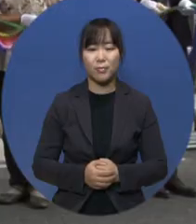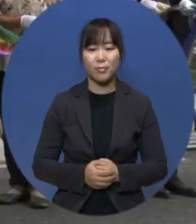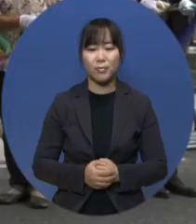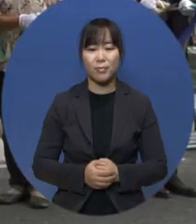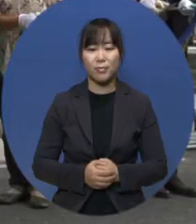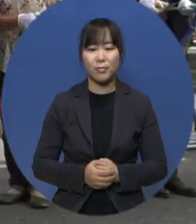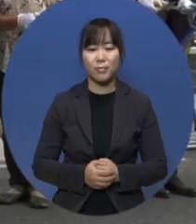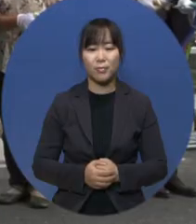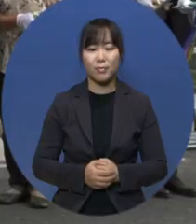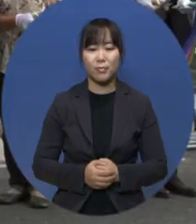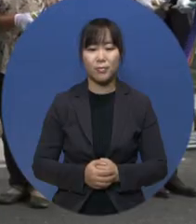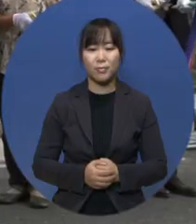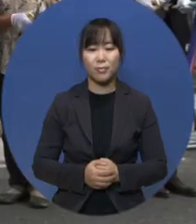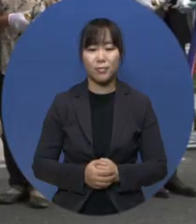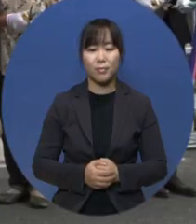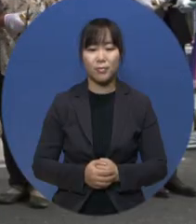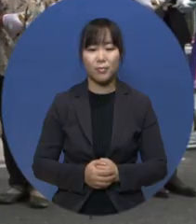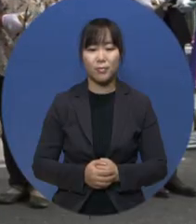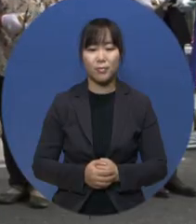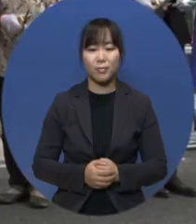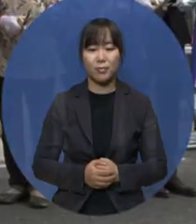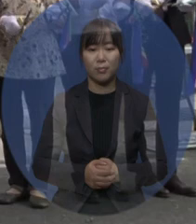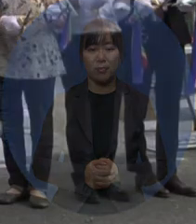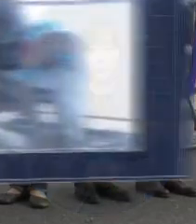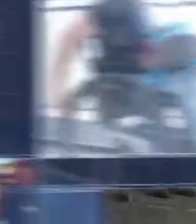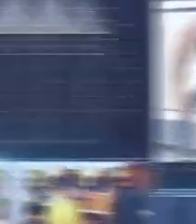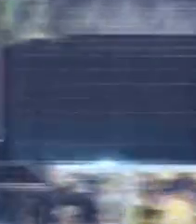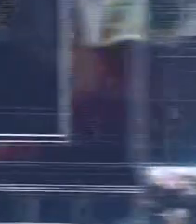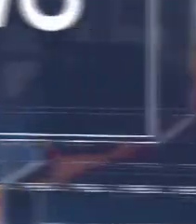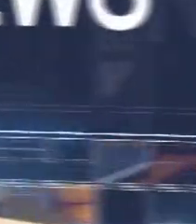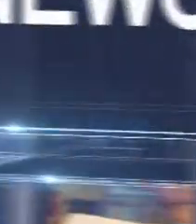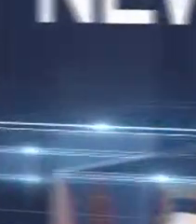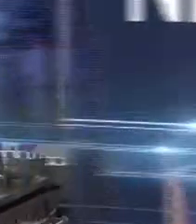복지TV 뉴스 정서입니다.